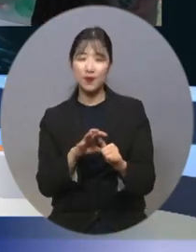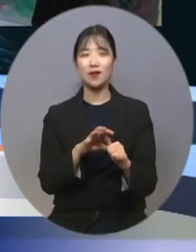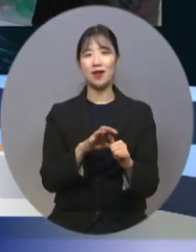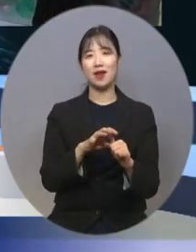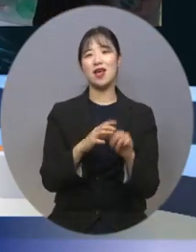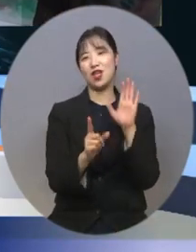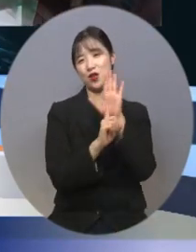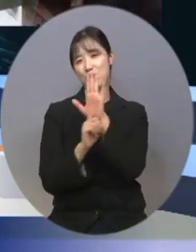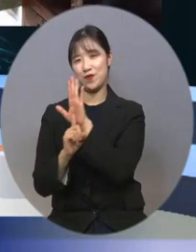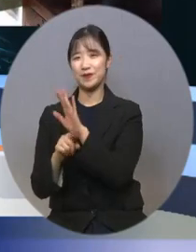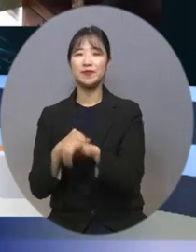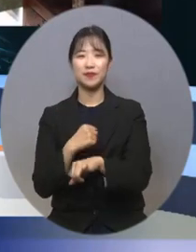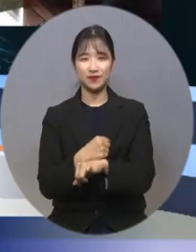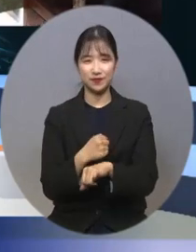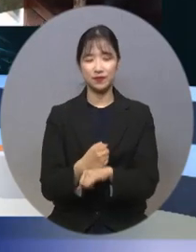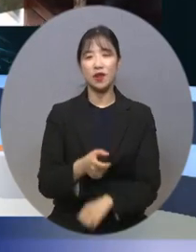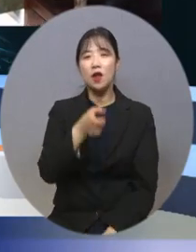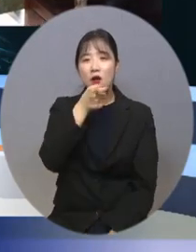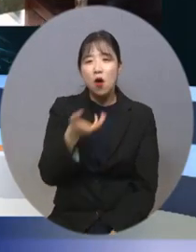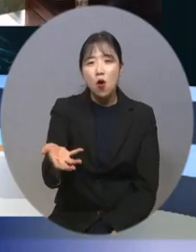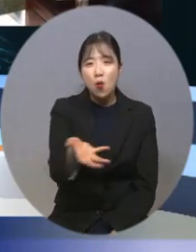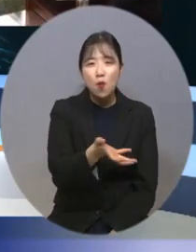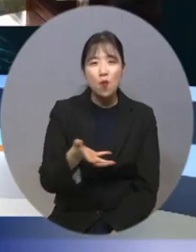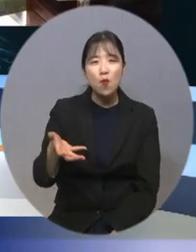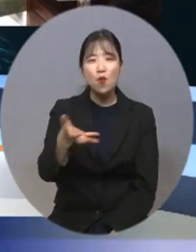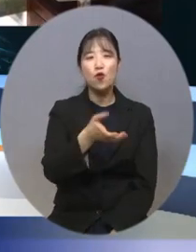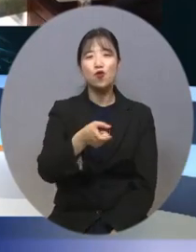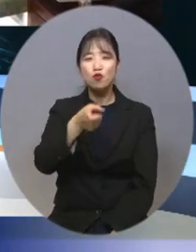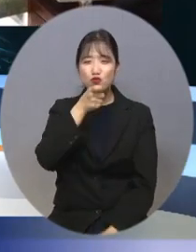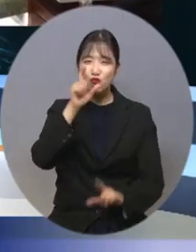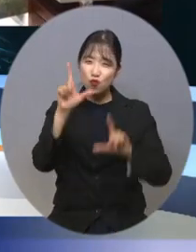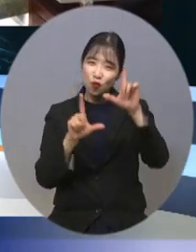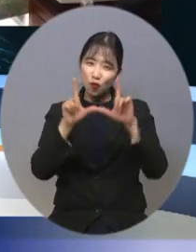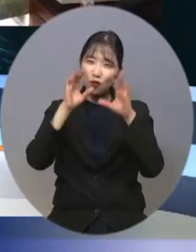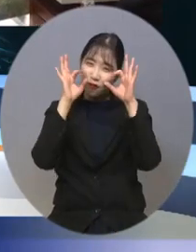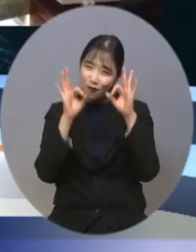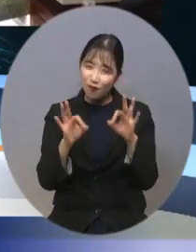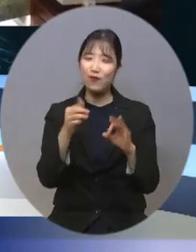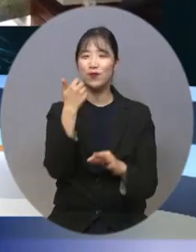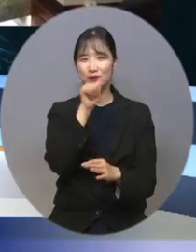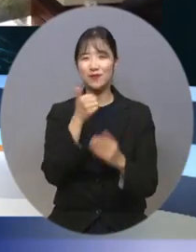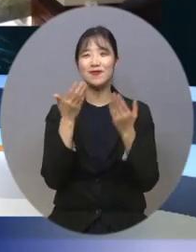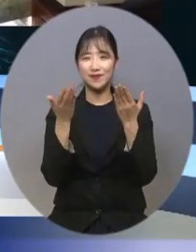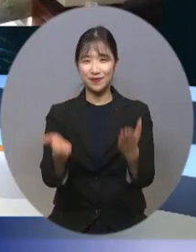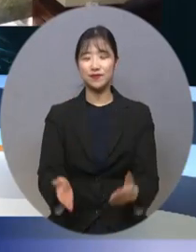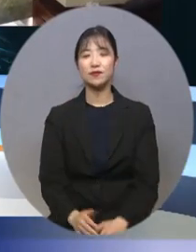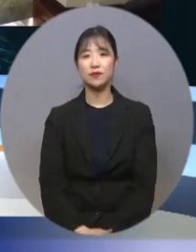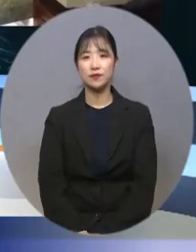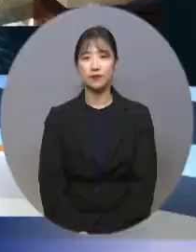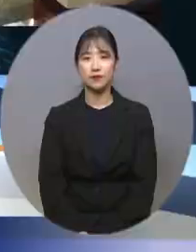열고 있습니다. 연못의 물빛을 가득 머금은 작품들을 이소영 기자가 소개합니다.